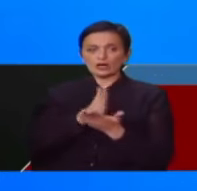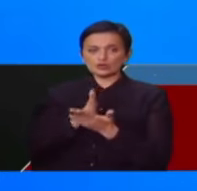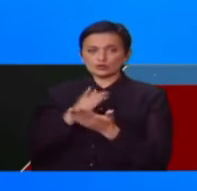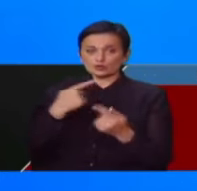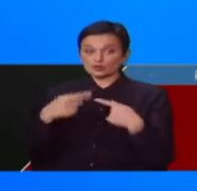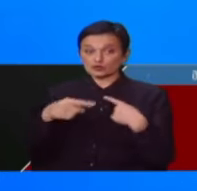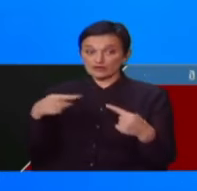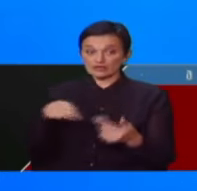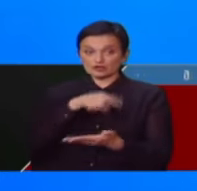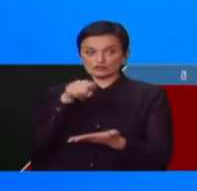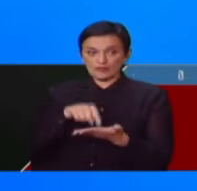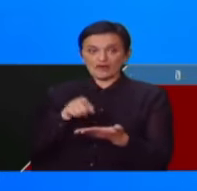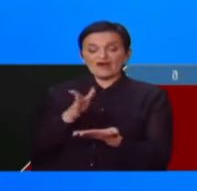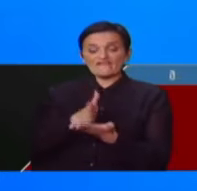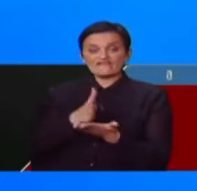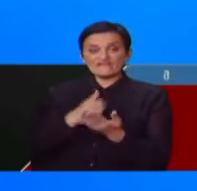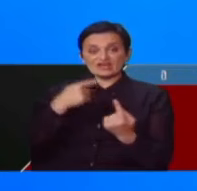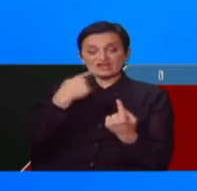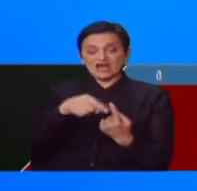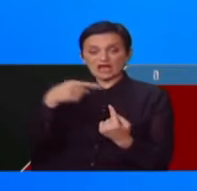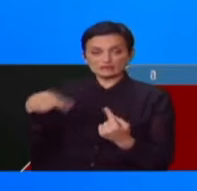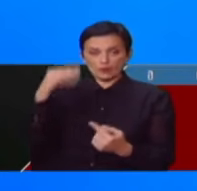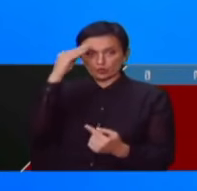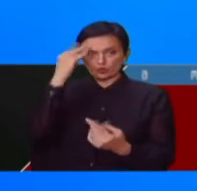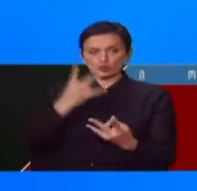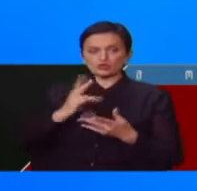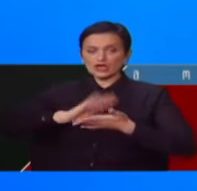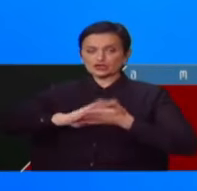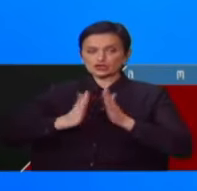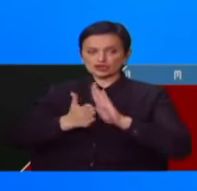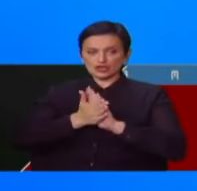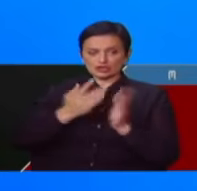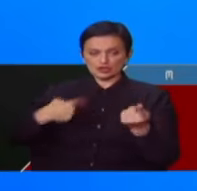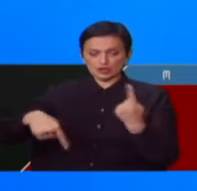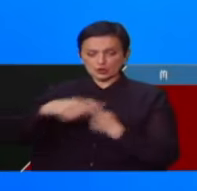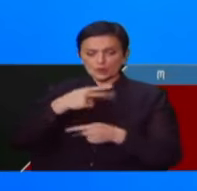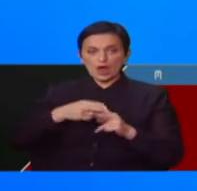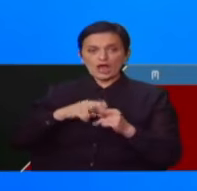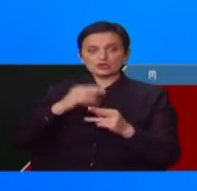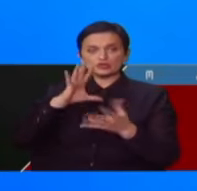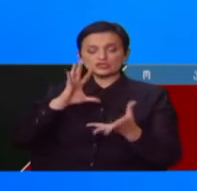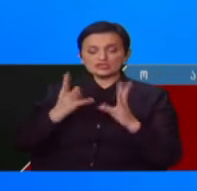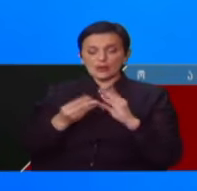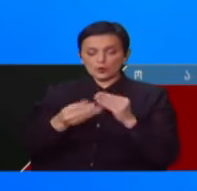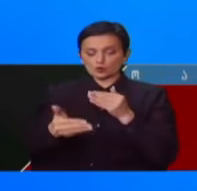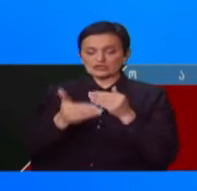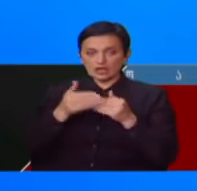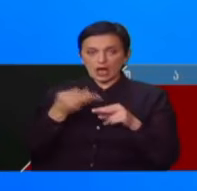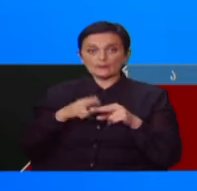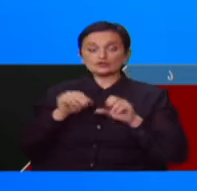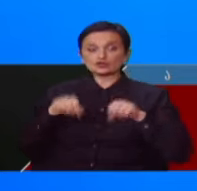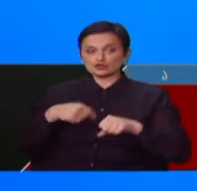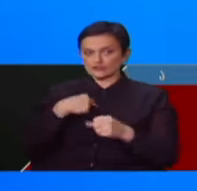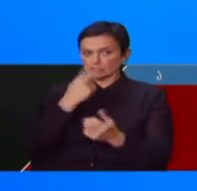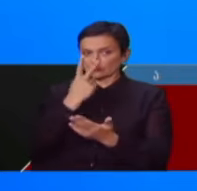სხვადასხვა საკითხები, რომლებზეც არსებობს განსხვავებული პოზიციები, უნდა იქნეს შეჯერებული და ეს პოზიციები საბოლოო ჯამში უნდა დაახლოვდეს. ამის შესაძლებლობას ჩვენ